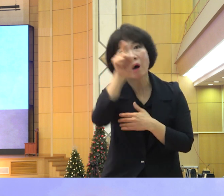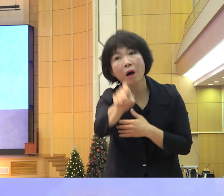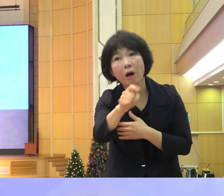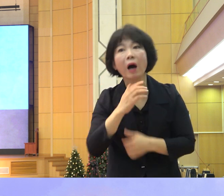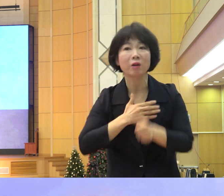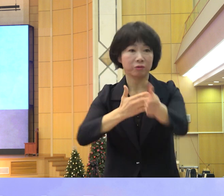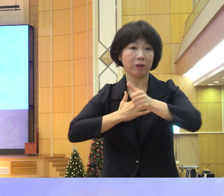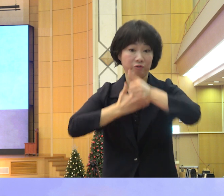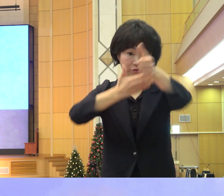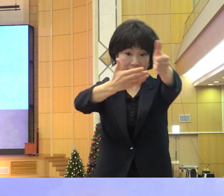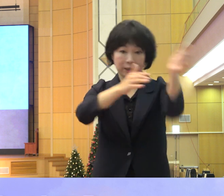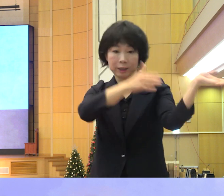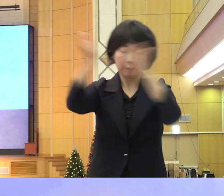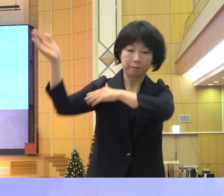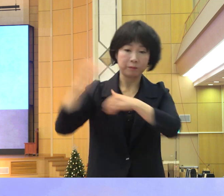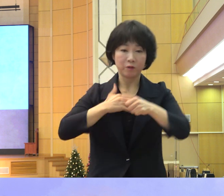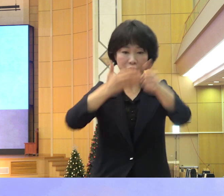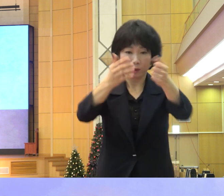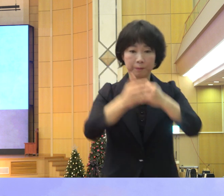4장 3절입니다.